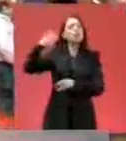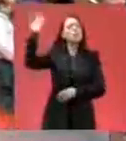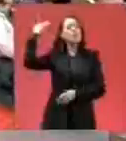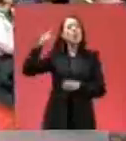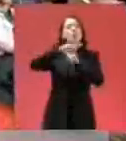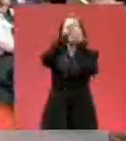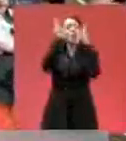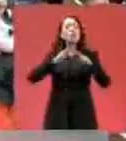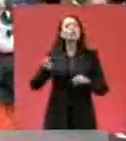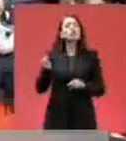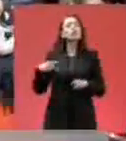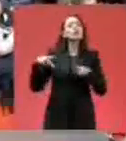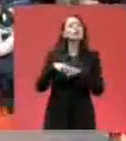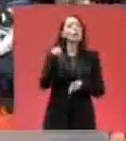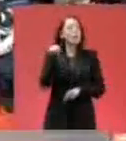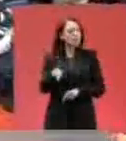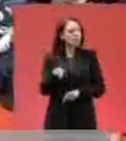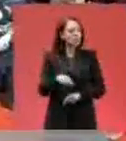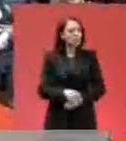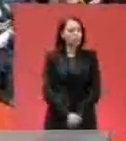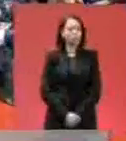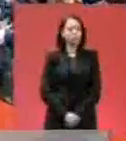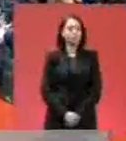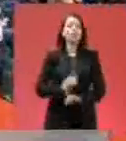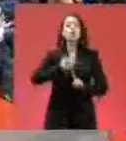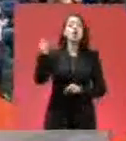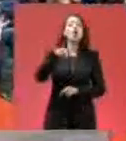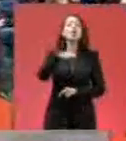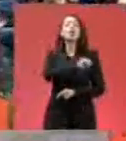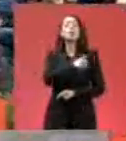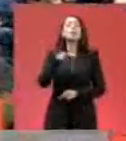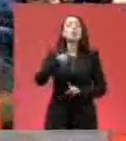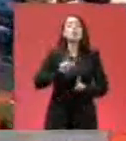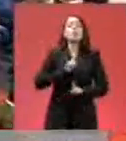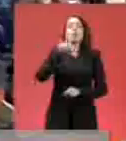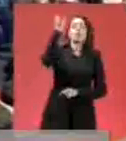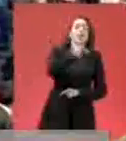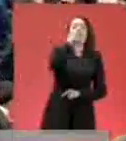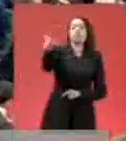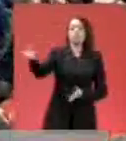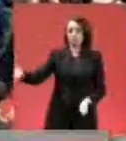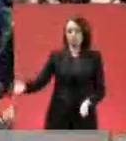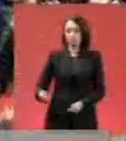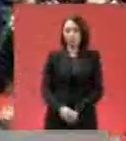Ταμείου, όπου κάνουν κουμάντο οι τεχνοκράτες και όχι οι εκλεγμένες κυβερνήσεις.